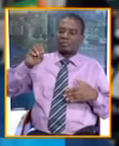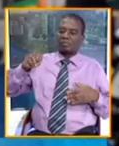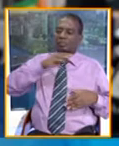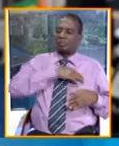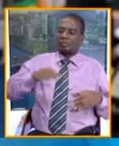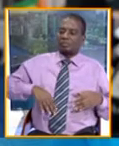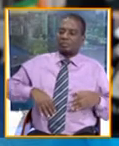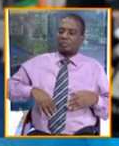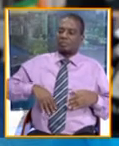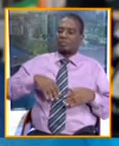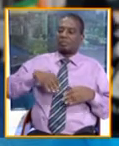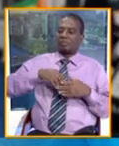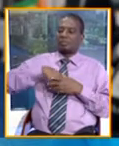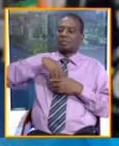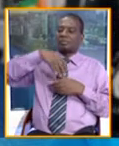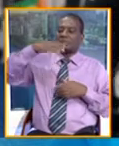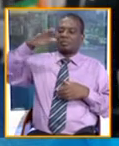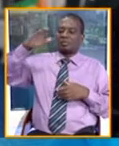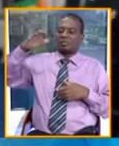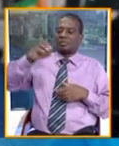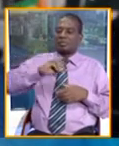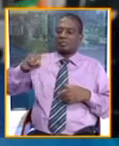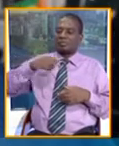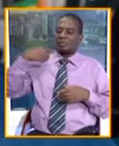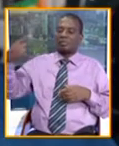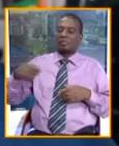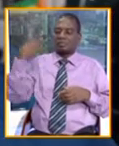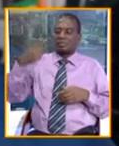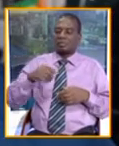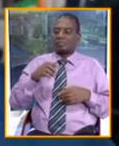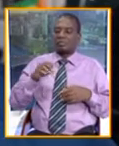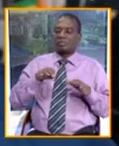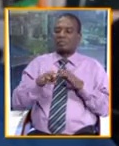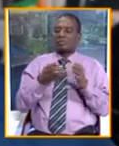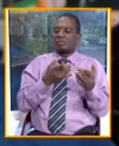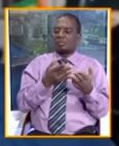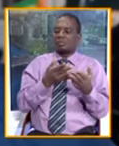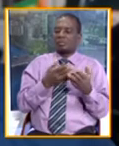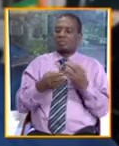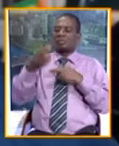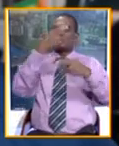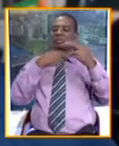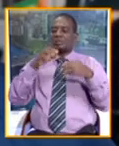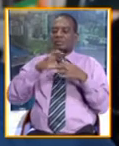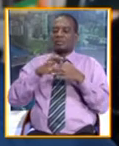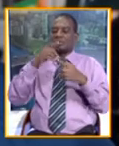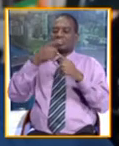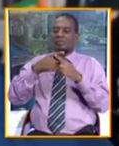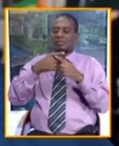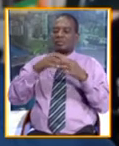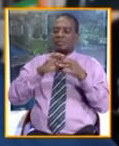membres de la diaspora, on est toujours en attente d'un retour de notre pays d'origine pour